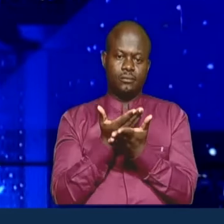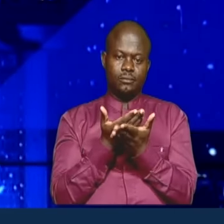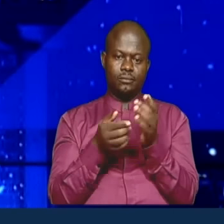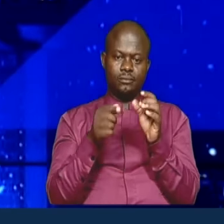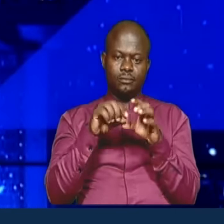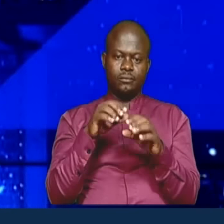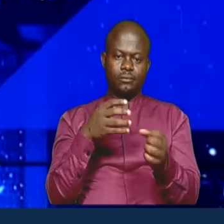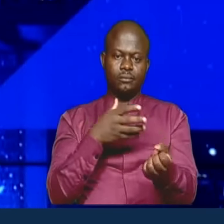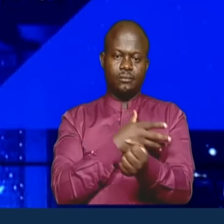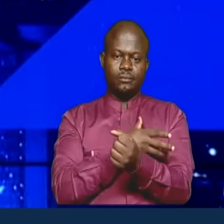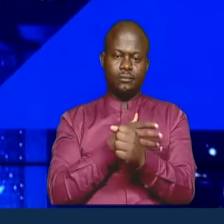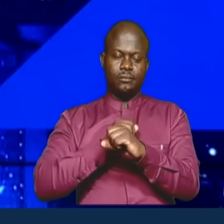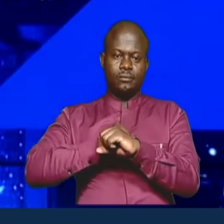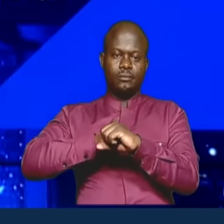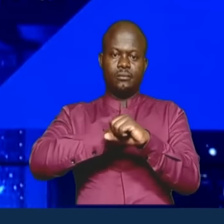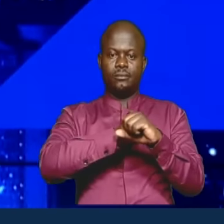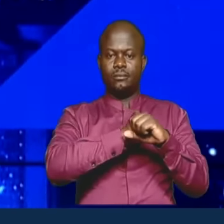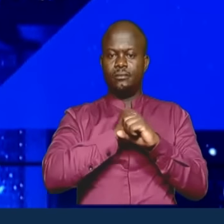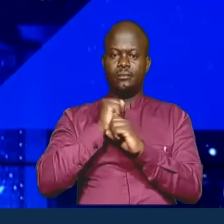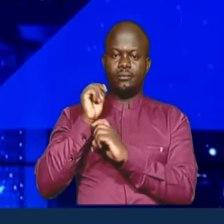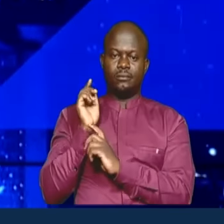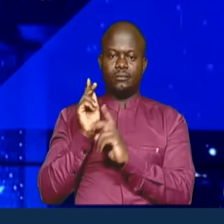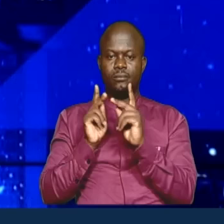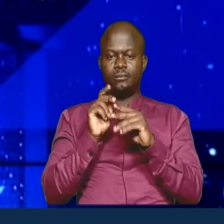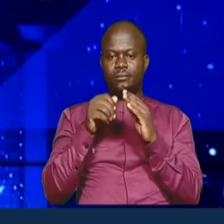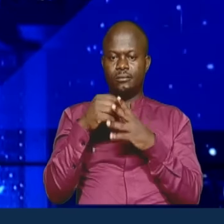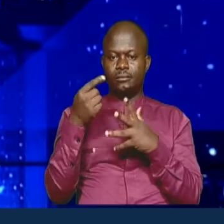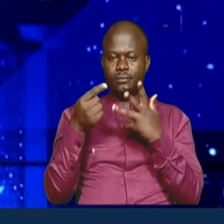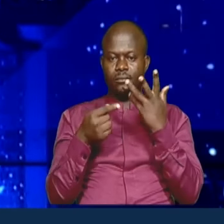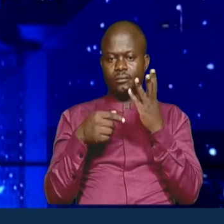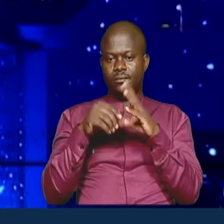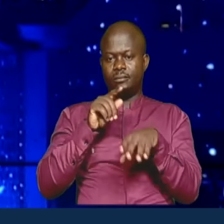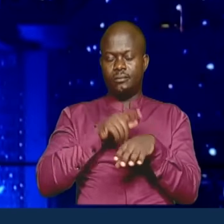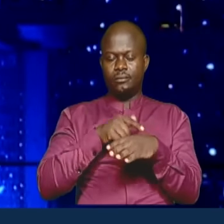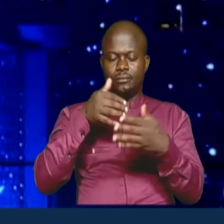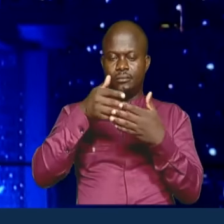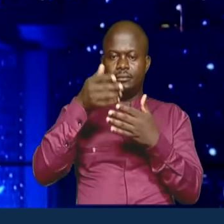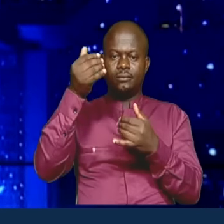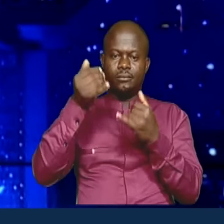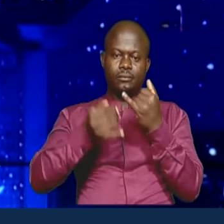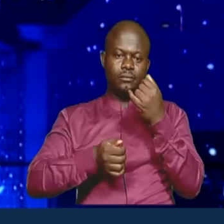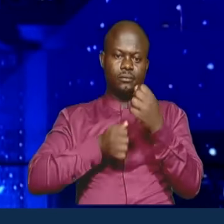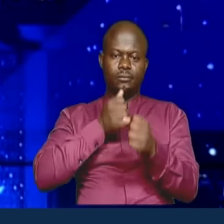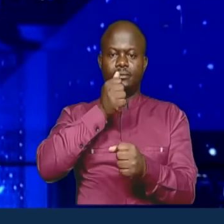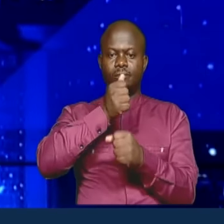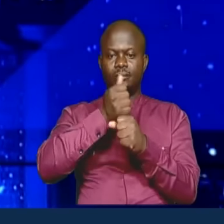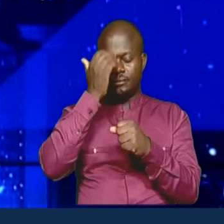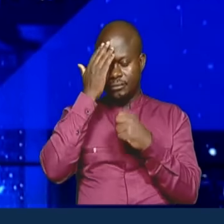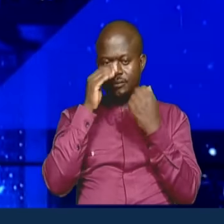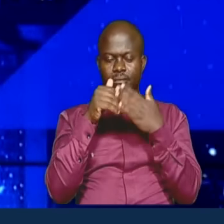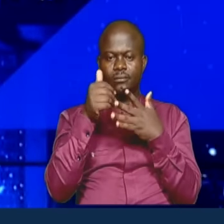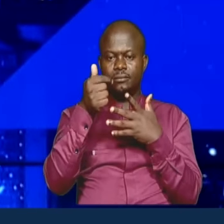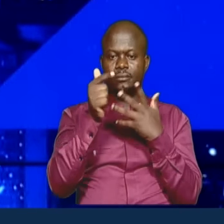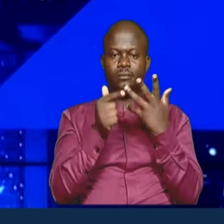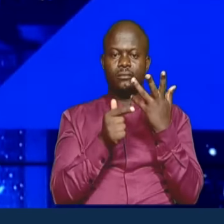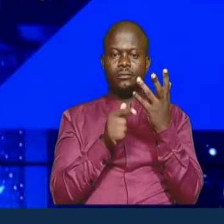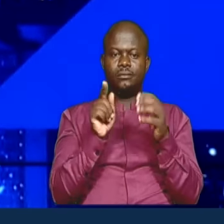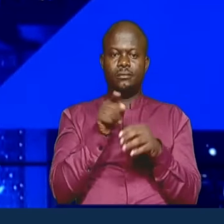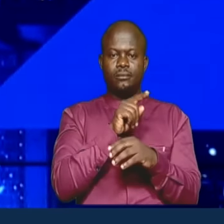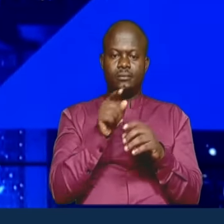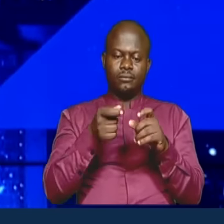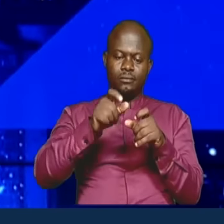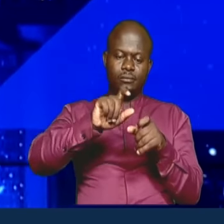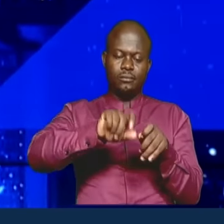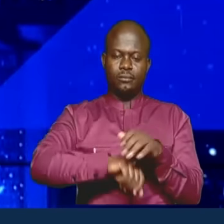mu kurinda umutekano w'abantu n'ibintu cyane cyane muri iki gihe kigana ku mpera z'umwaka kuko aribwo ibyaha bikunze kwiyongera.